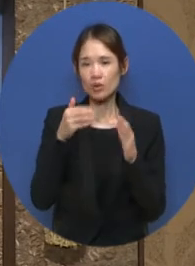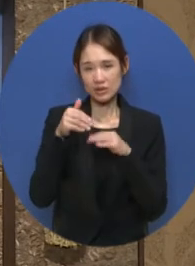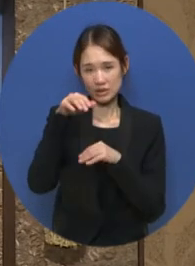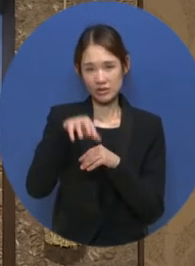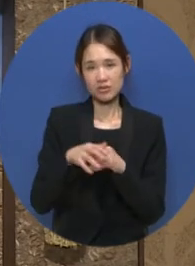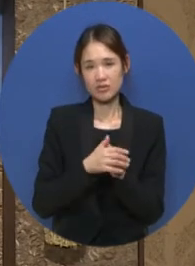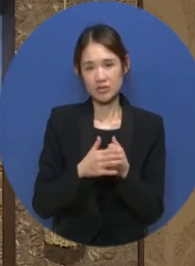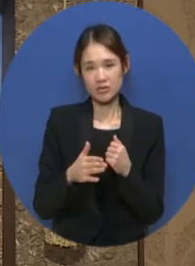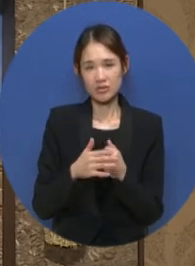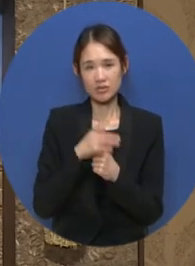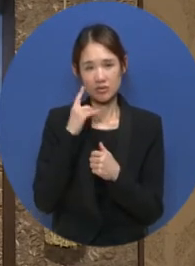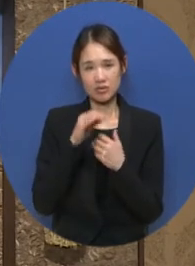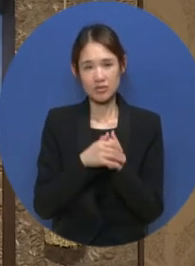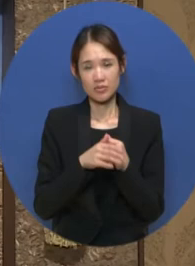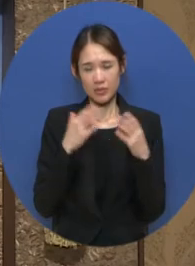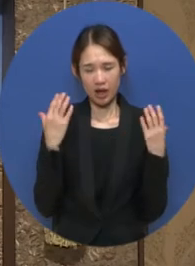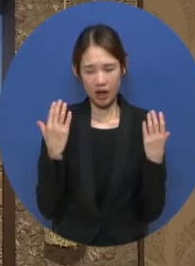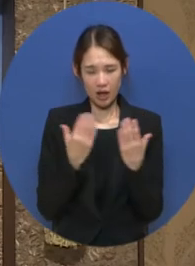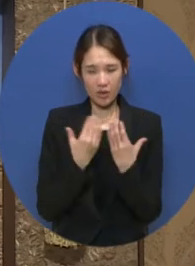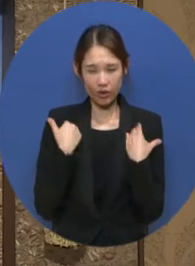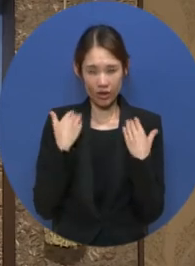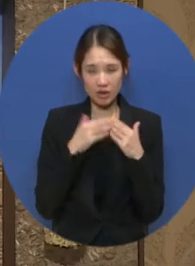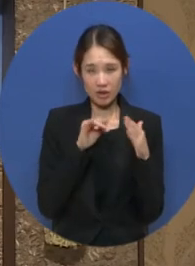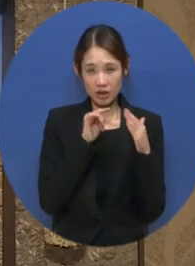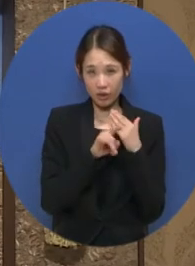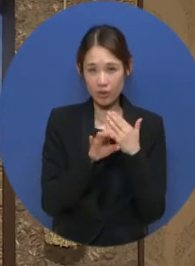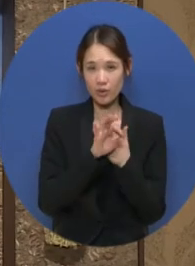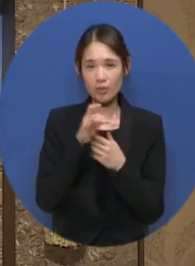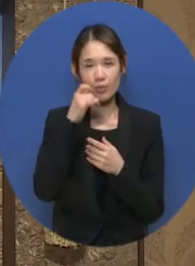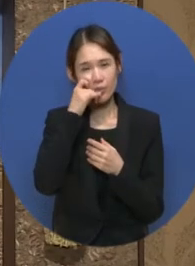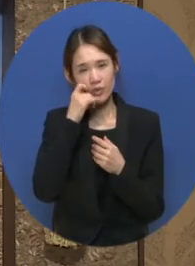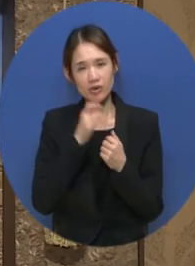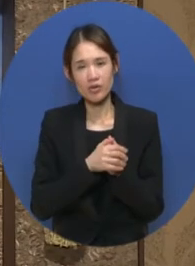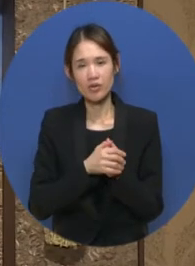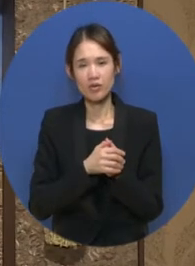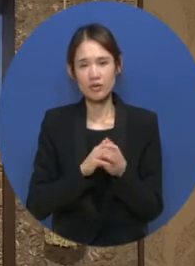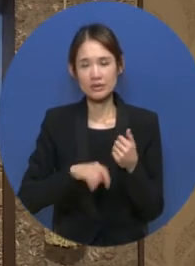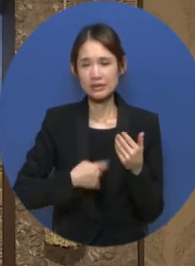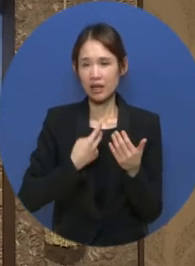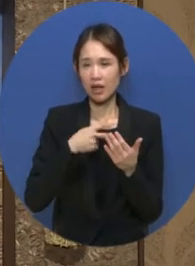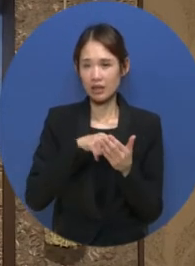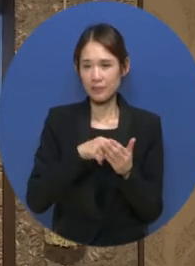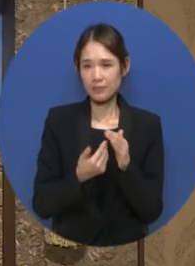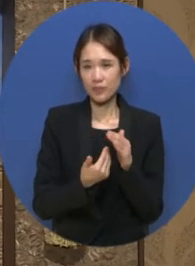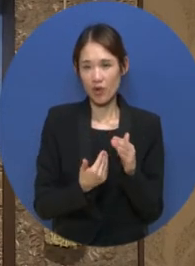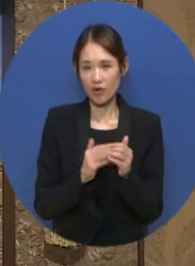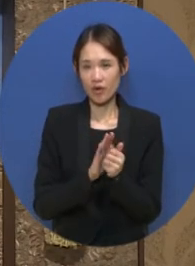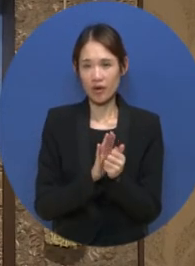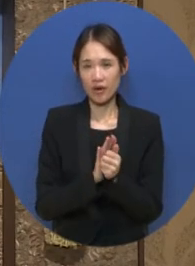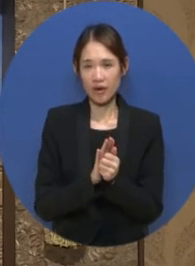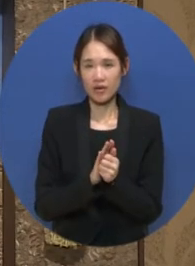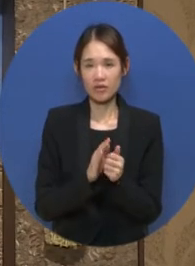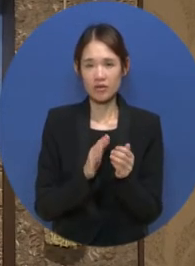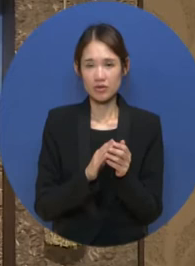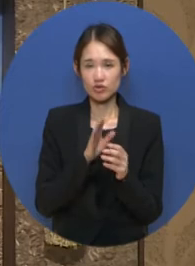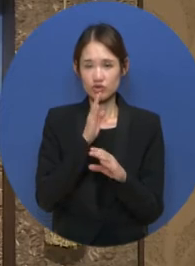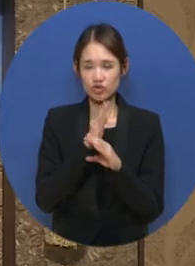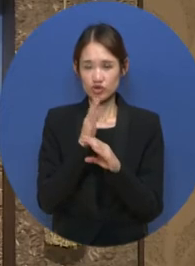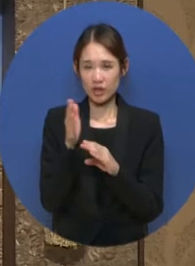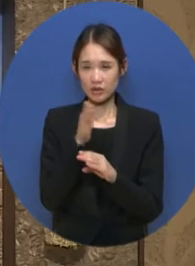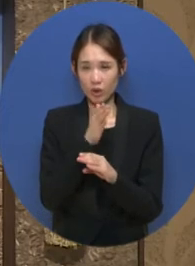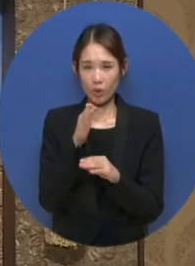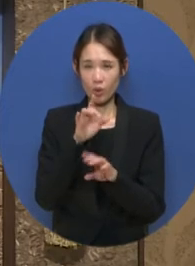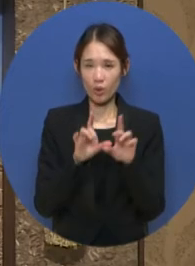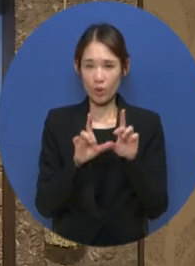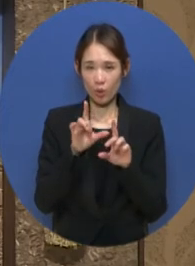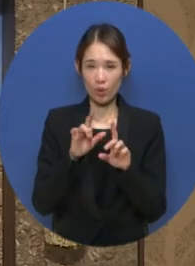그럼 이제 만약에 뭔가 정으로 다시 돌아가지 못한다고 하면 그 자리 파기 전까지 에 뭐 중간단계 형태의 뭐 자